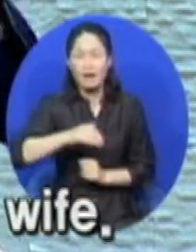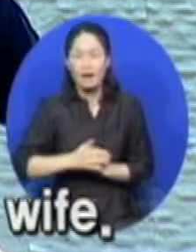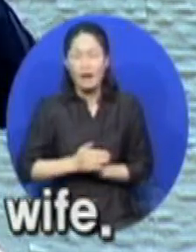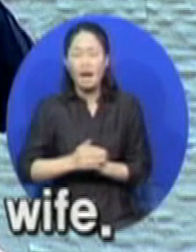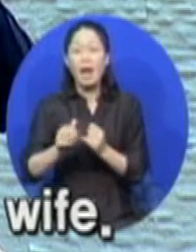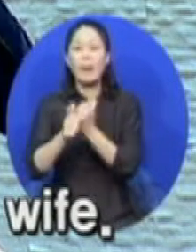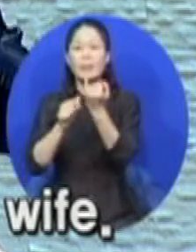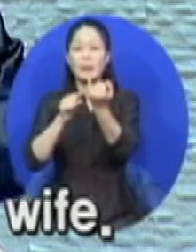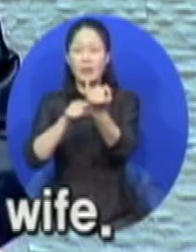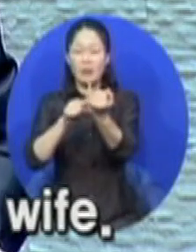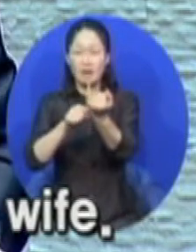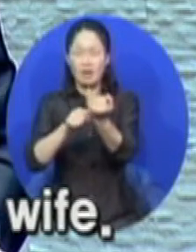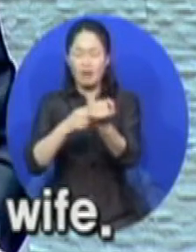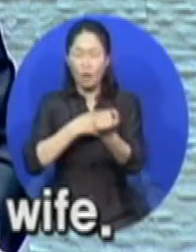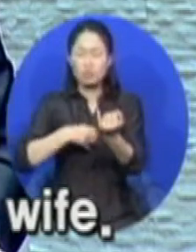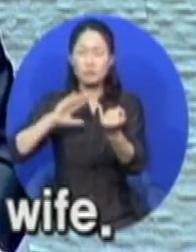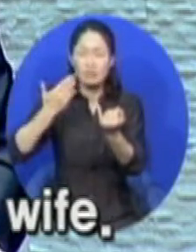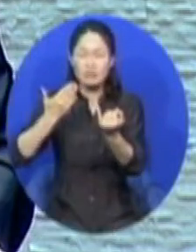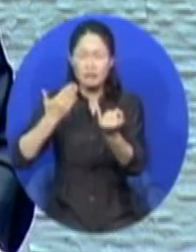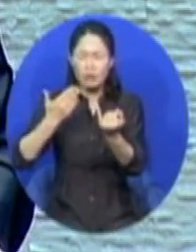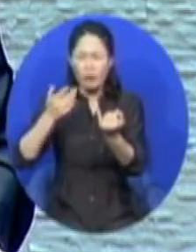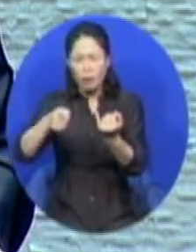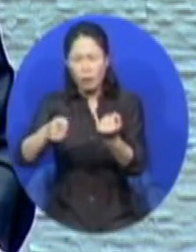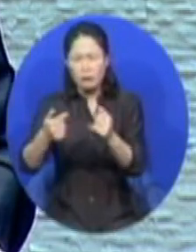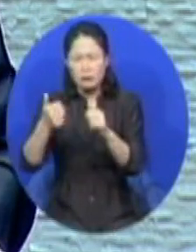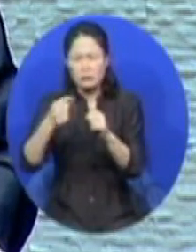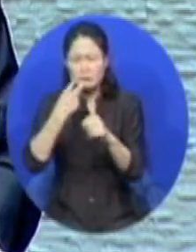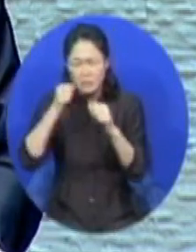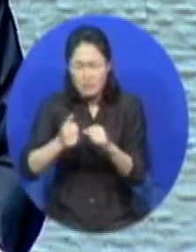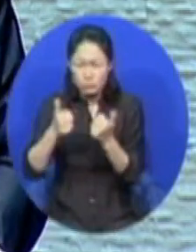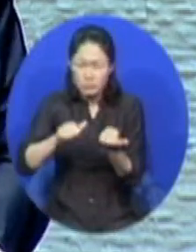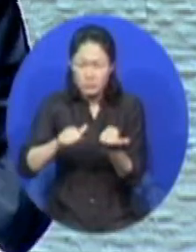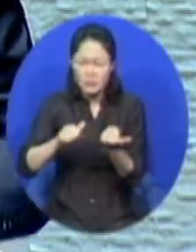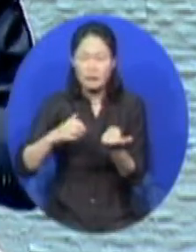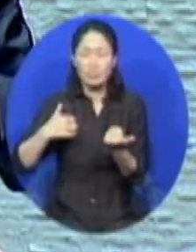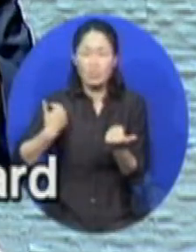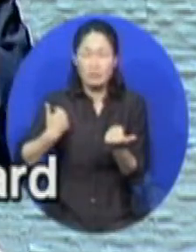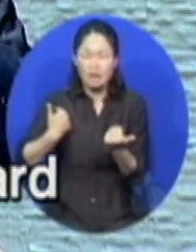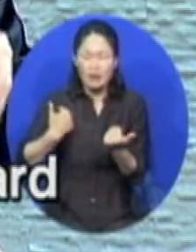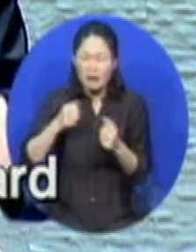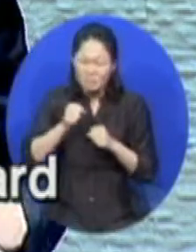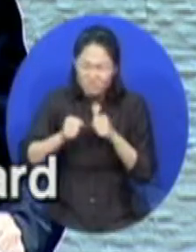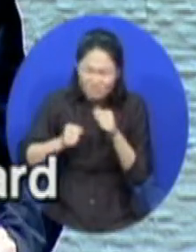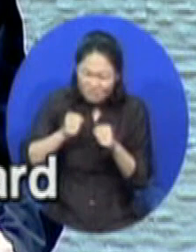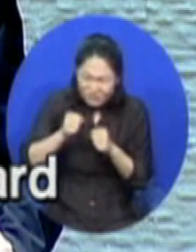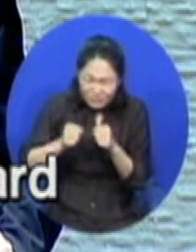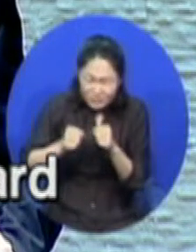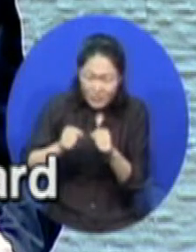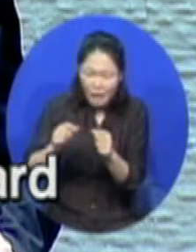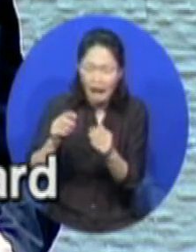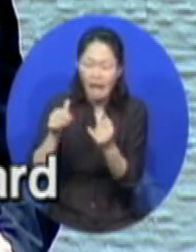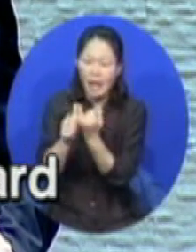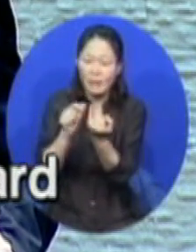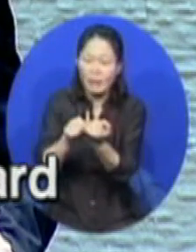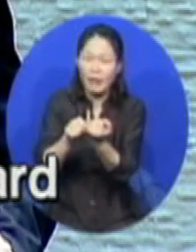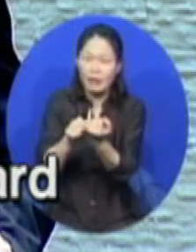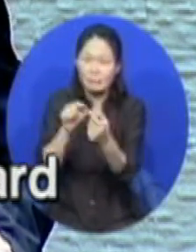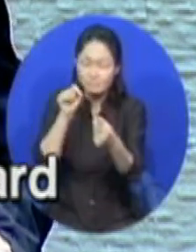아내가 걱정이 되는 거에요 자란 낮추고 입니다 지오 가지고 안에 옆으로 가봤습니다